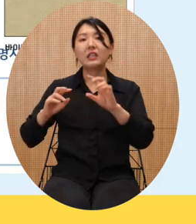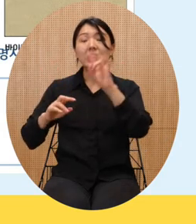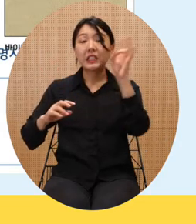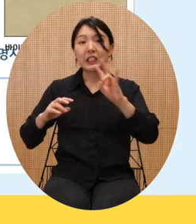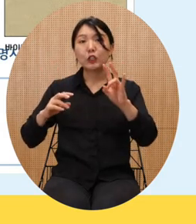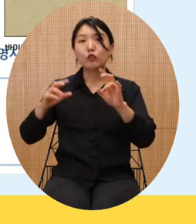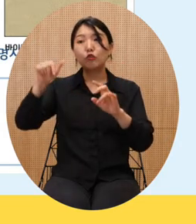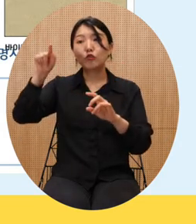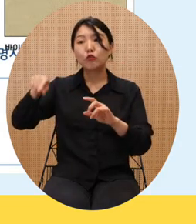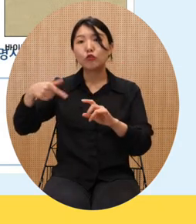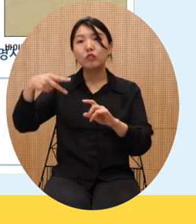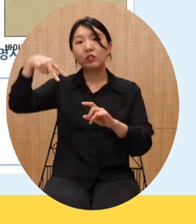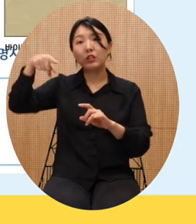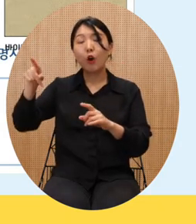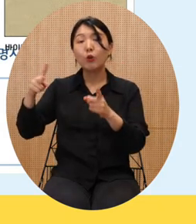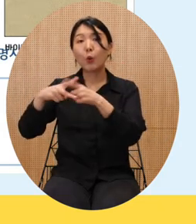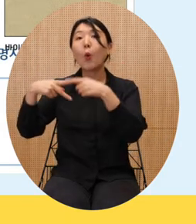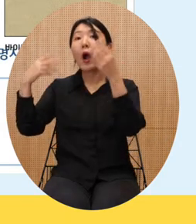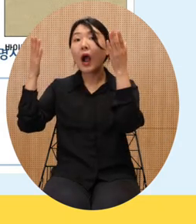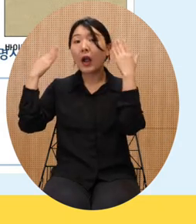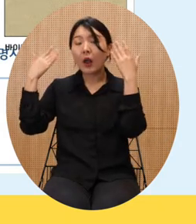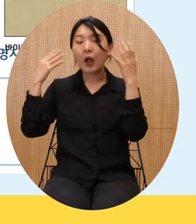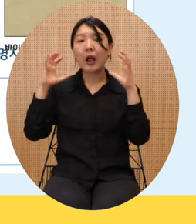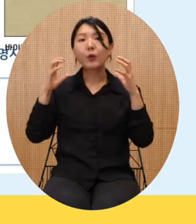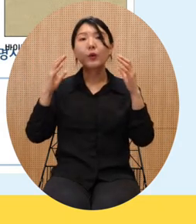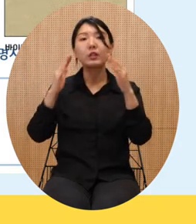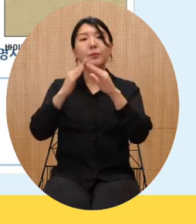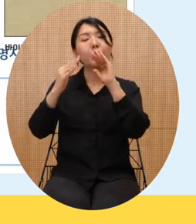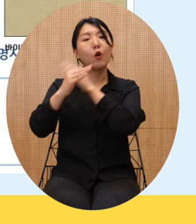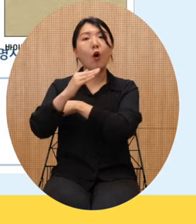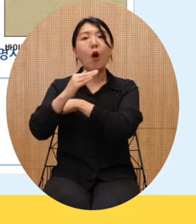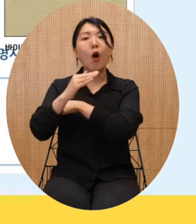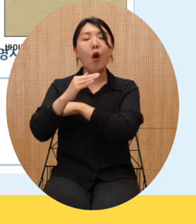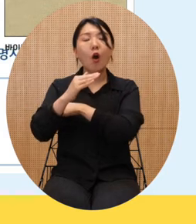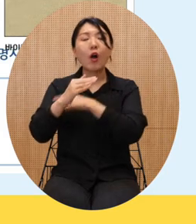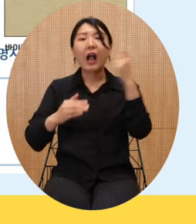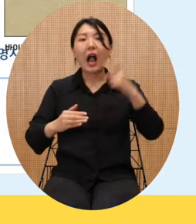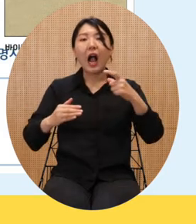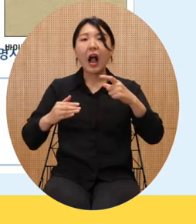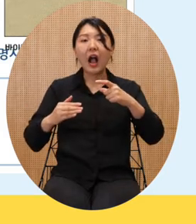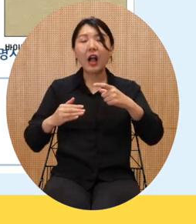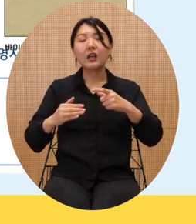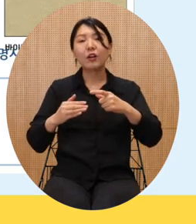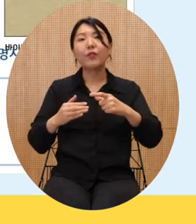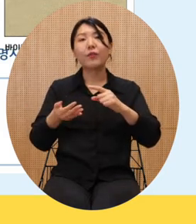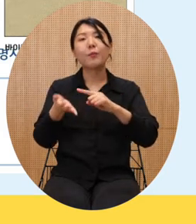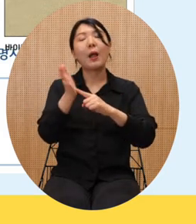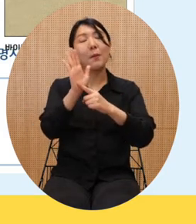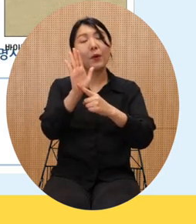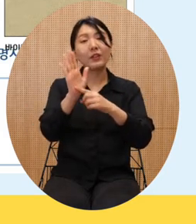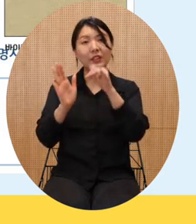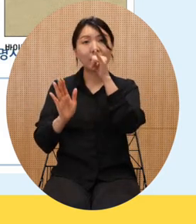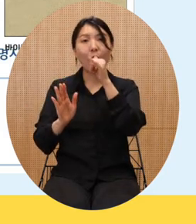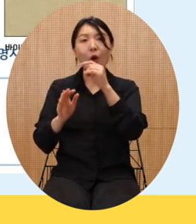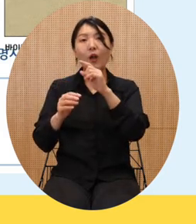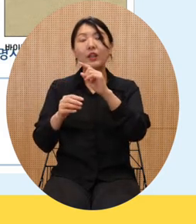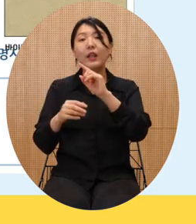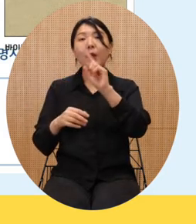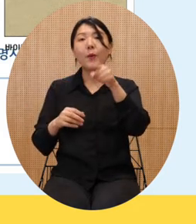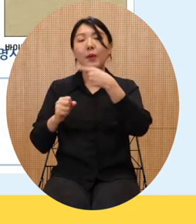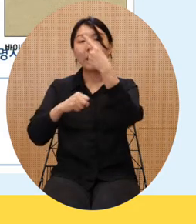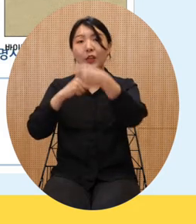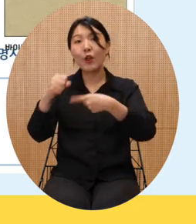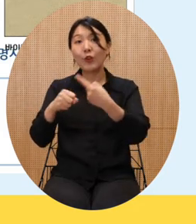날 군서초등학교 시흥시 군서초등학교에서 아동 주거권 보장 등 주거 지원 강화 대책을 발표를